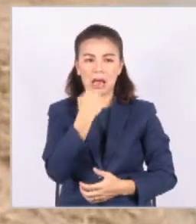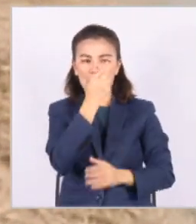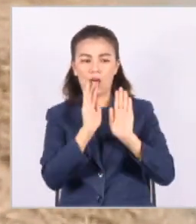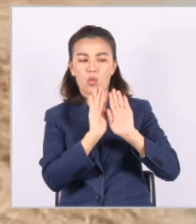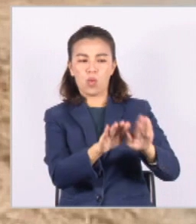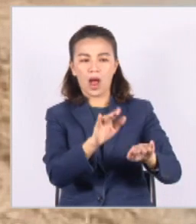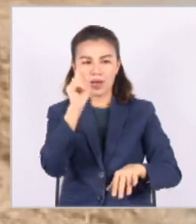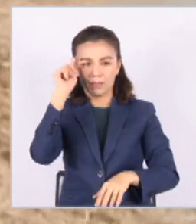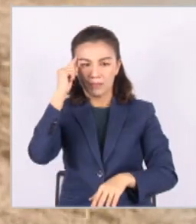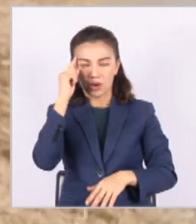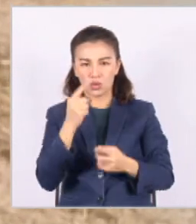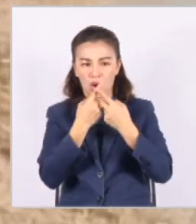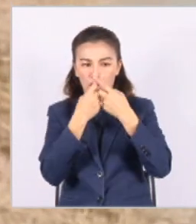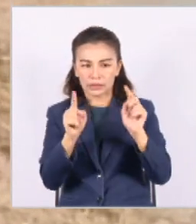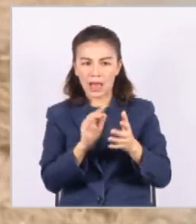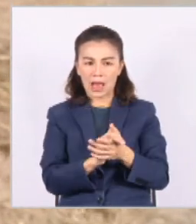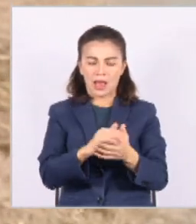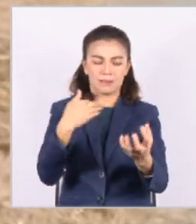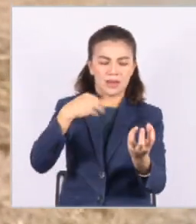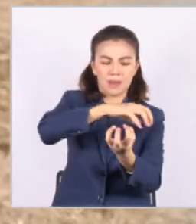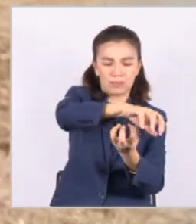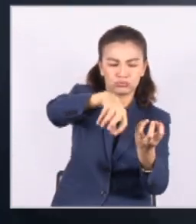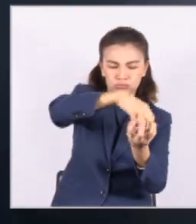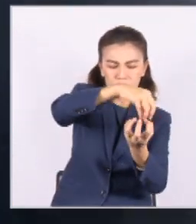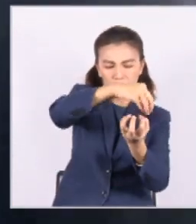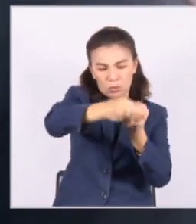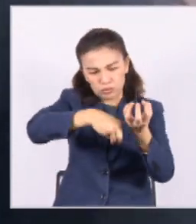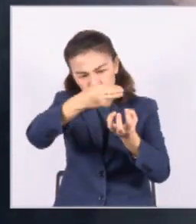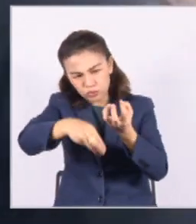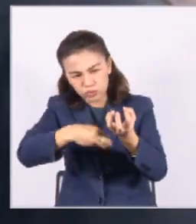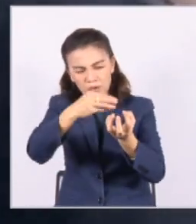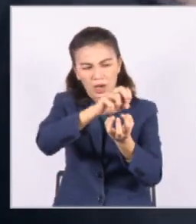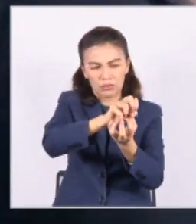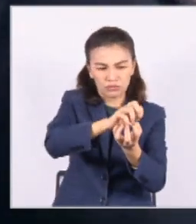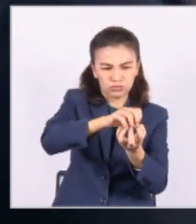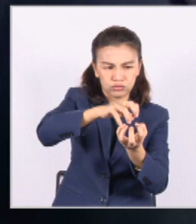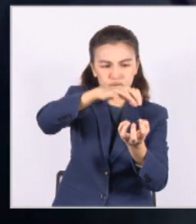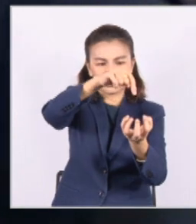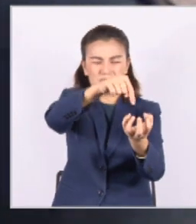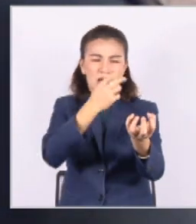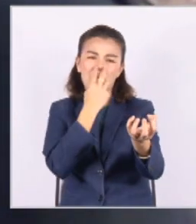ไว้แต่สภาพเนี่ยถึงว่ามันจะมีเทปพันสายไฟแล้วเป็นรอยไหม้รอยใหม่รอยเก่าอะไรก็ต